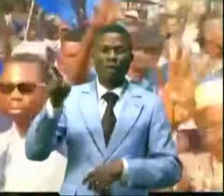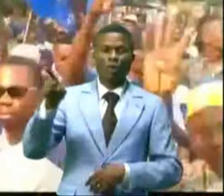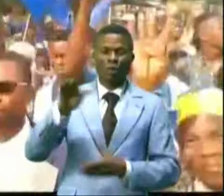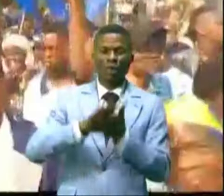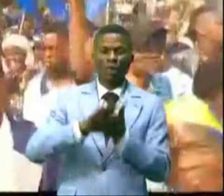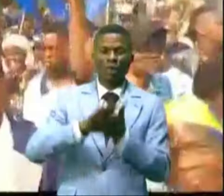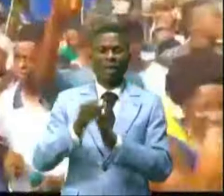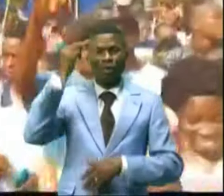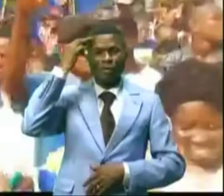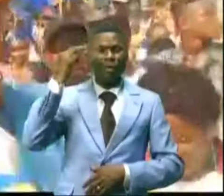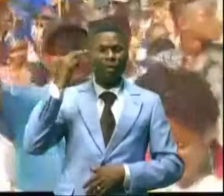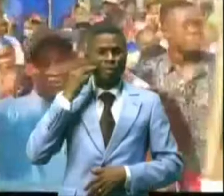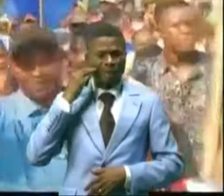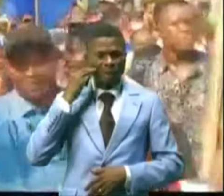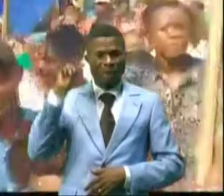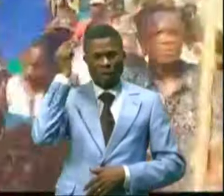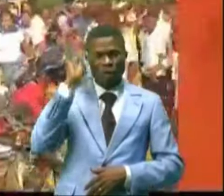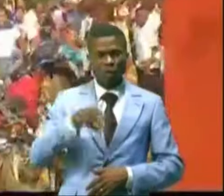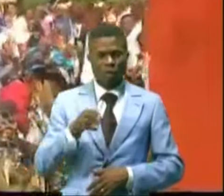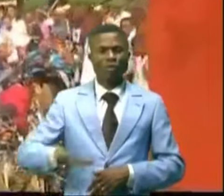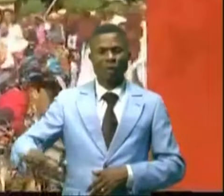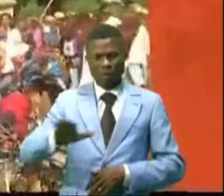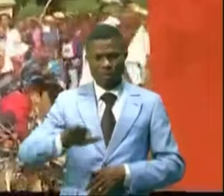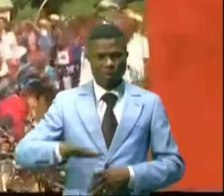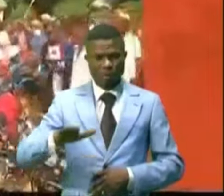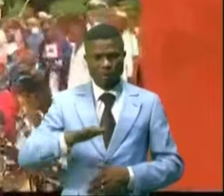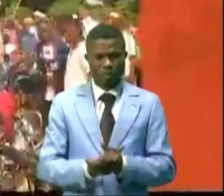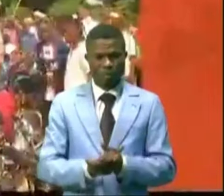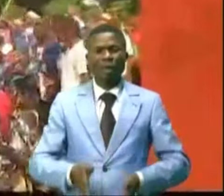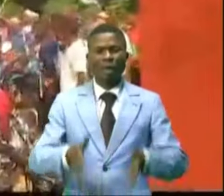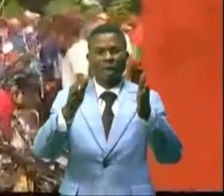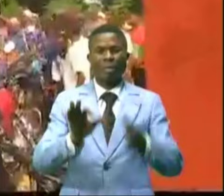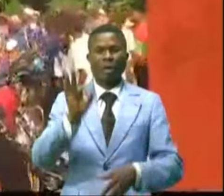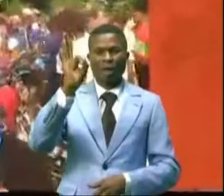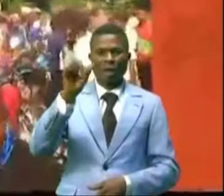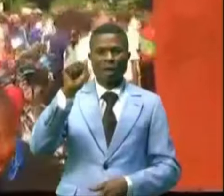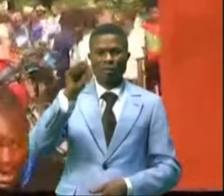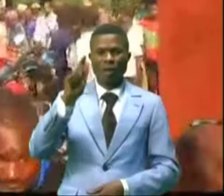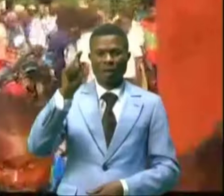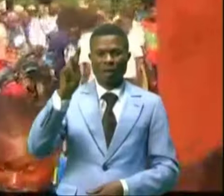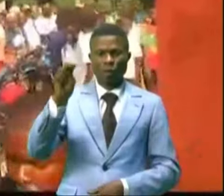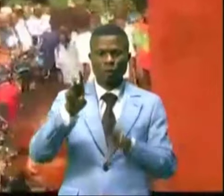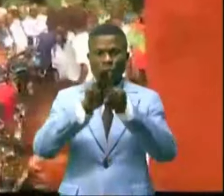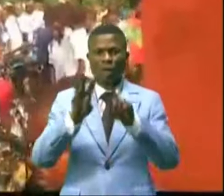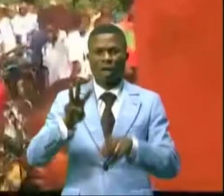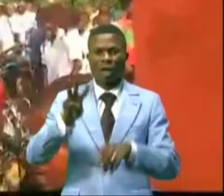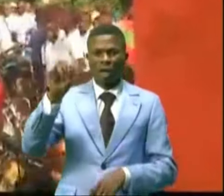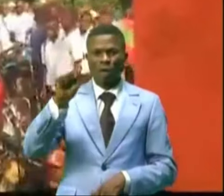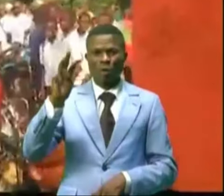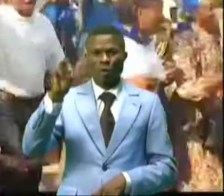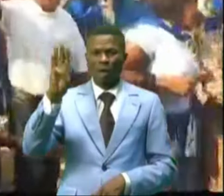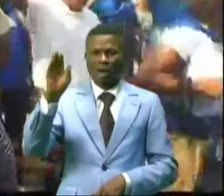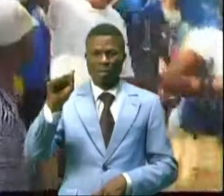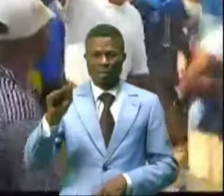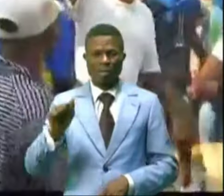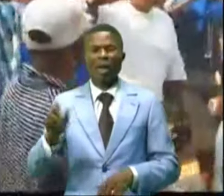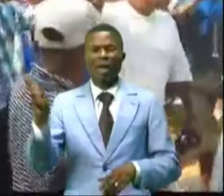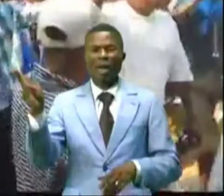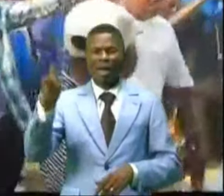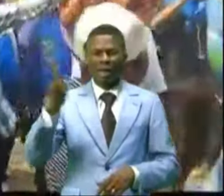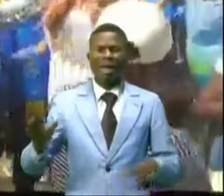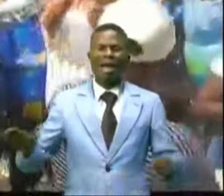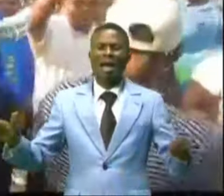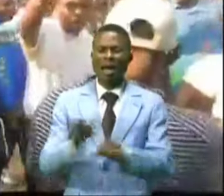Mazenga au sein du gouvernement de la République. Les Aveni, Fatundu, Wamba et Kasaï étaient touchés par cette marche